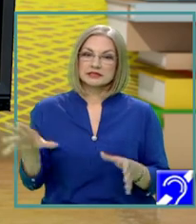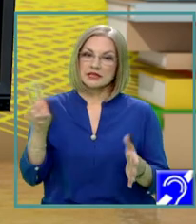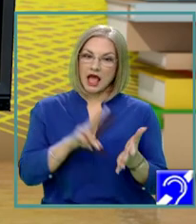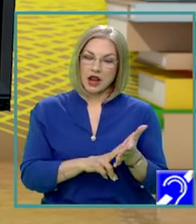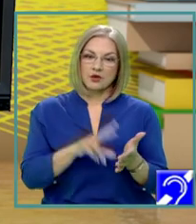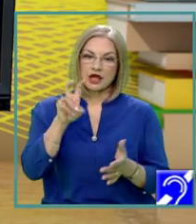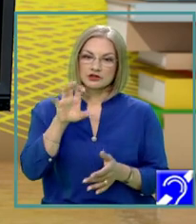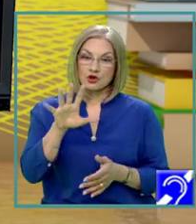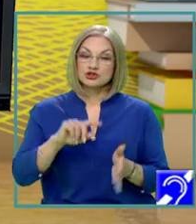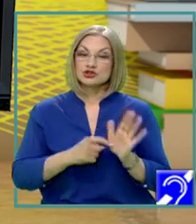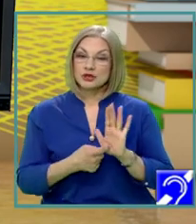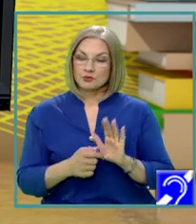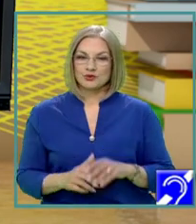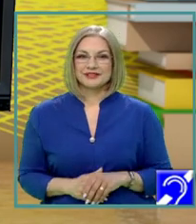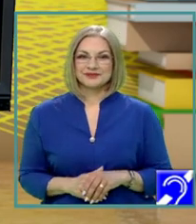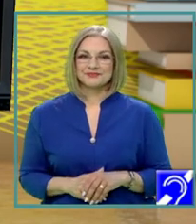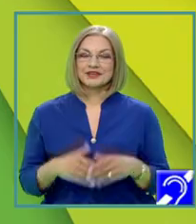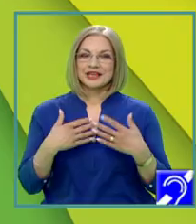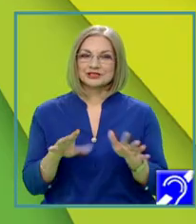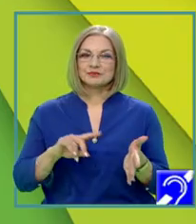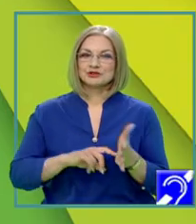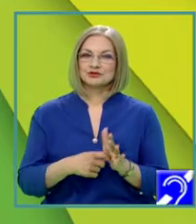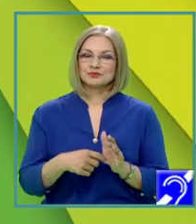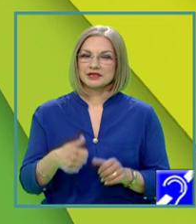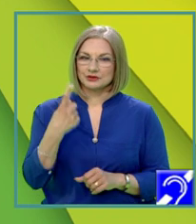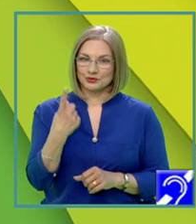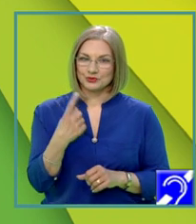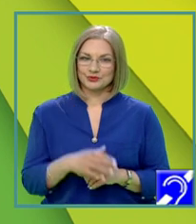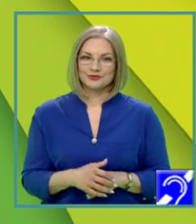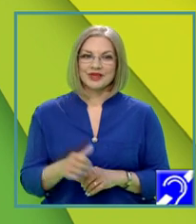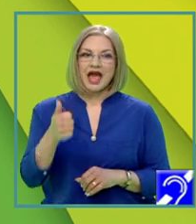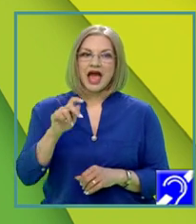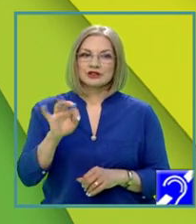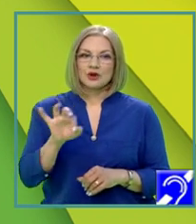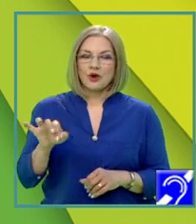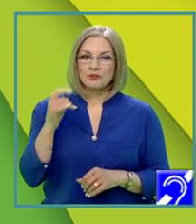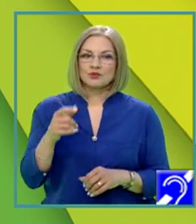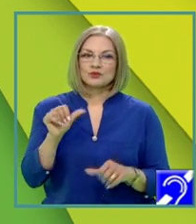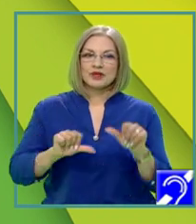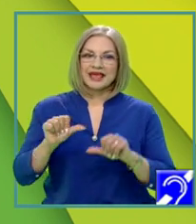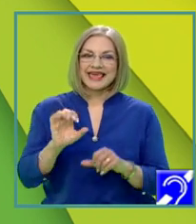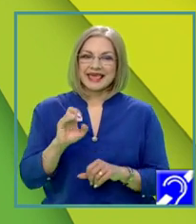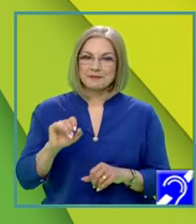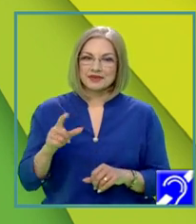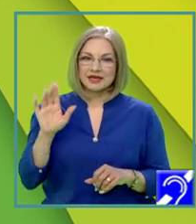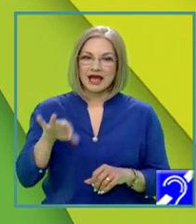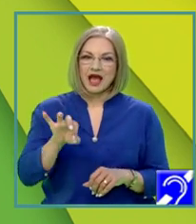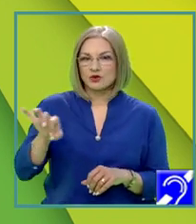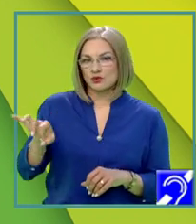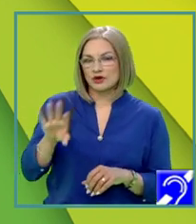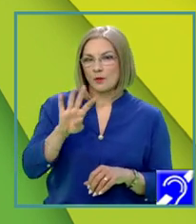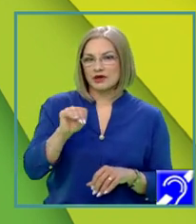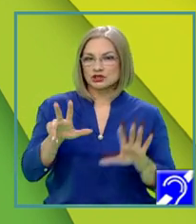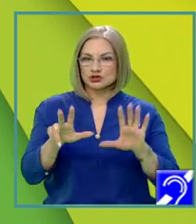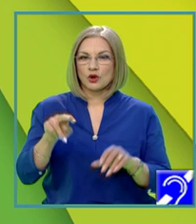25 de puncte vom începe cu subiectul este unul atomii unui element chimic au un nucleu 48 de